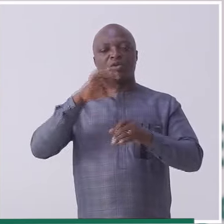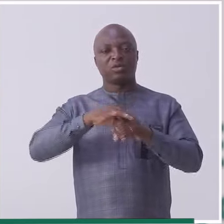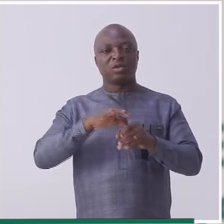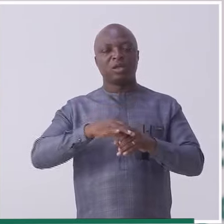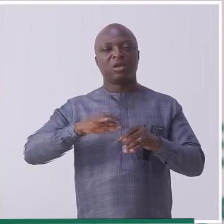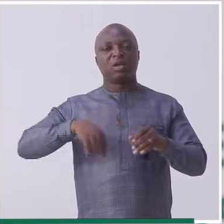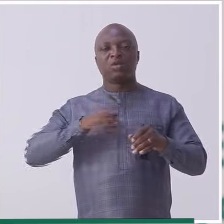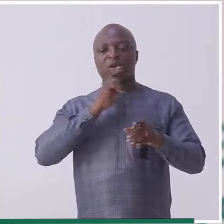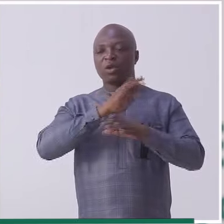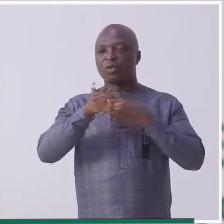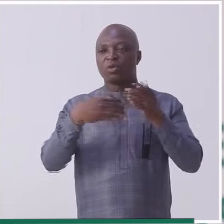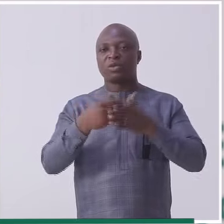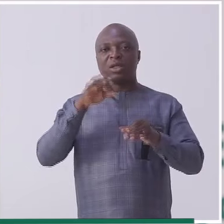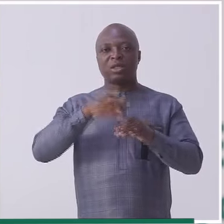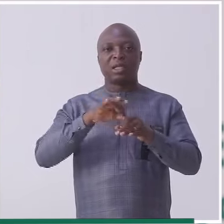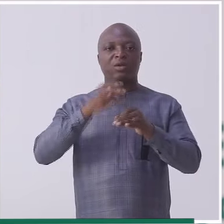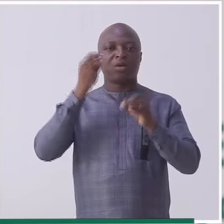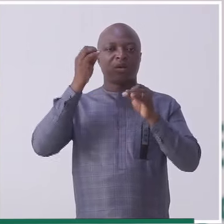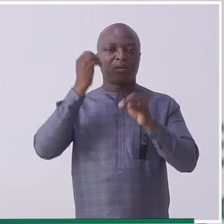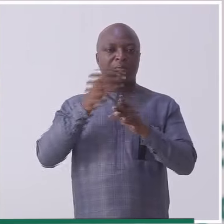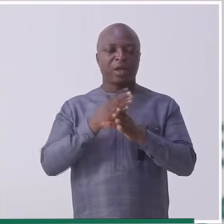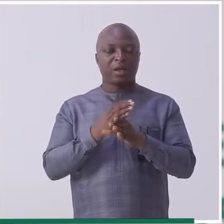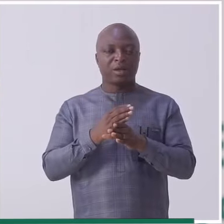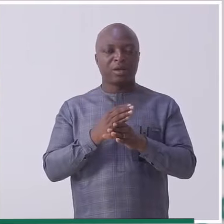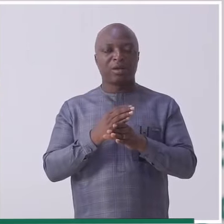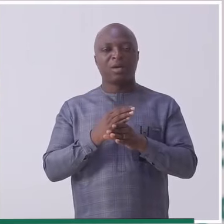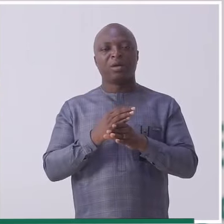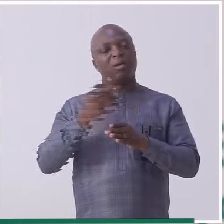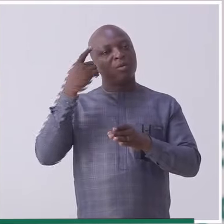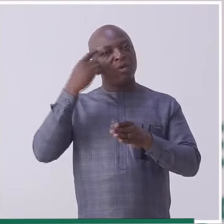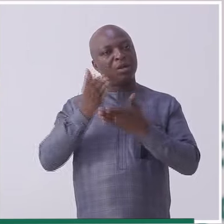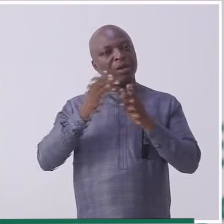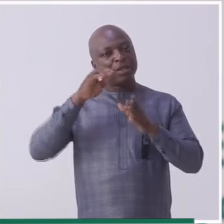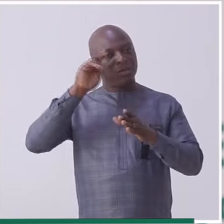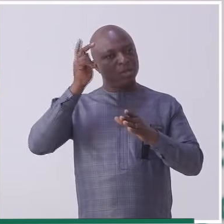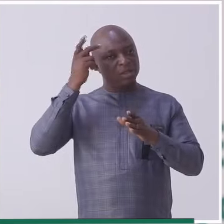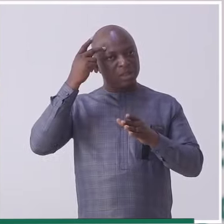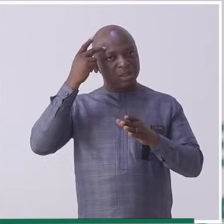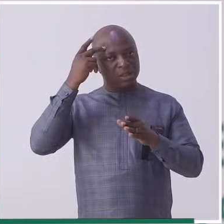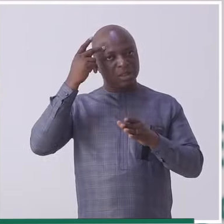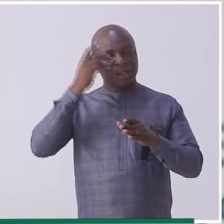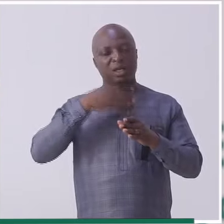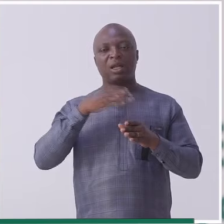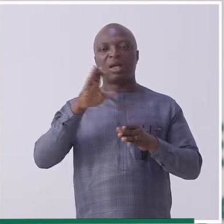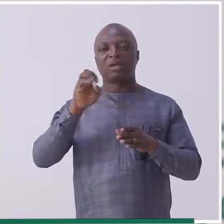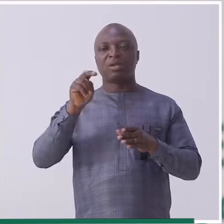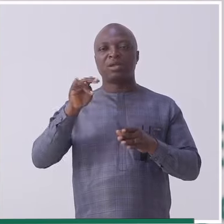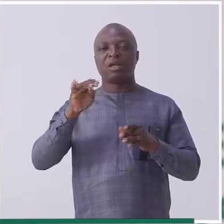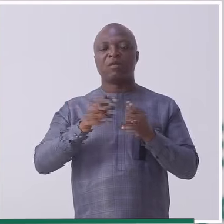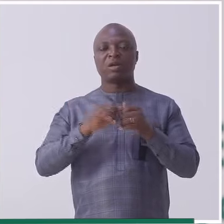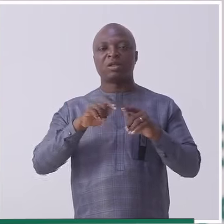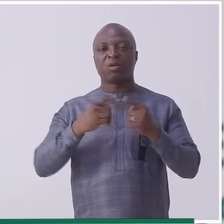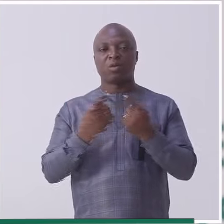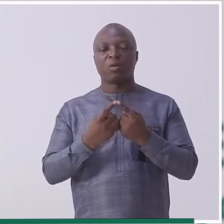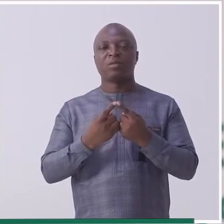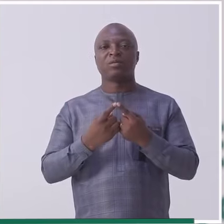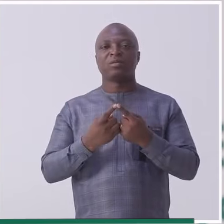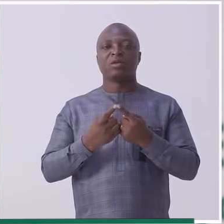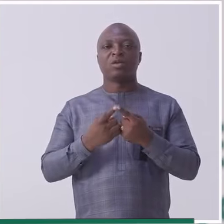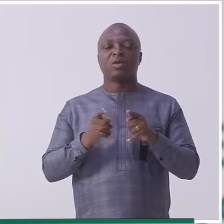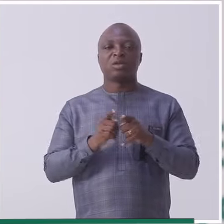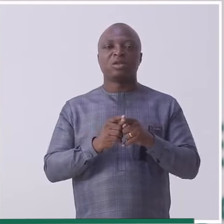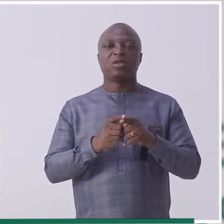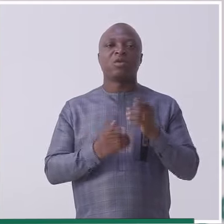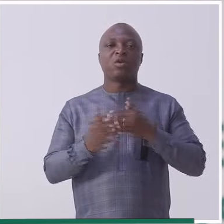tous des électeurs prêts. Outre les partis politiques et la CENI et ses démembrements, j'ai envie de me